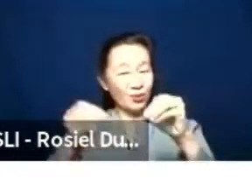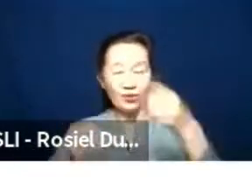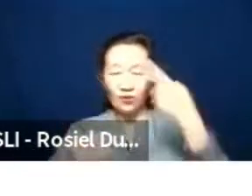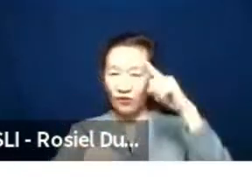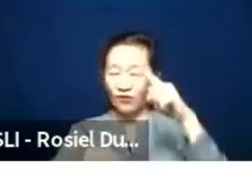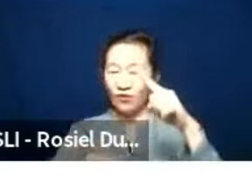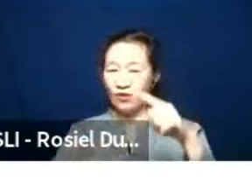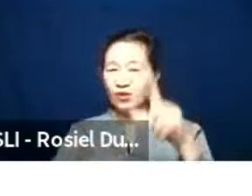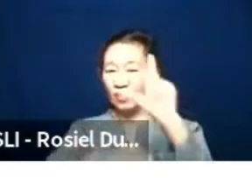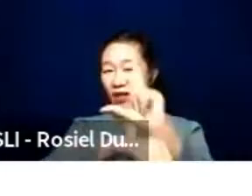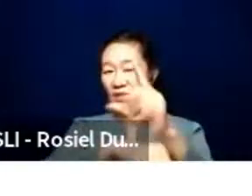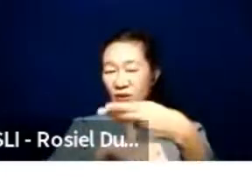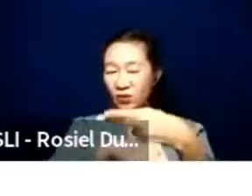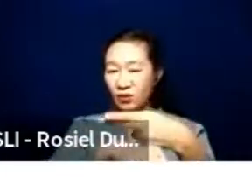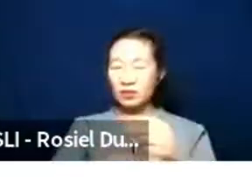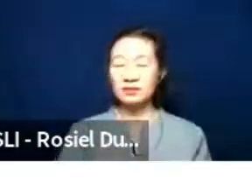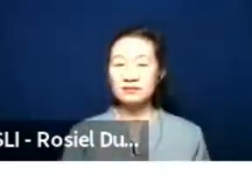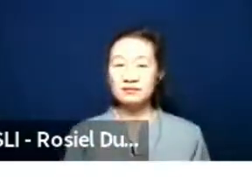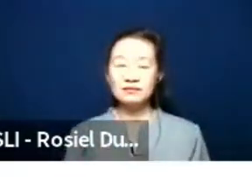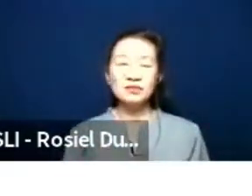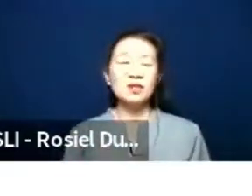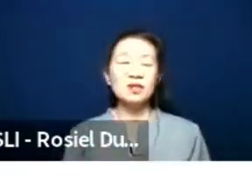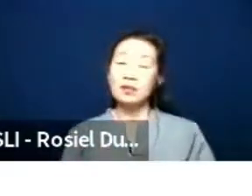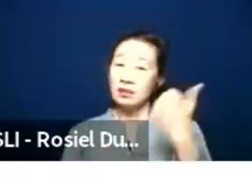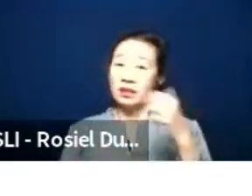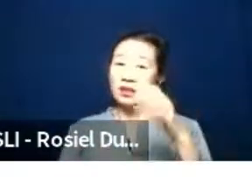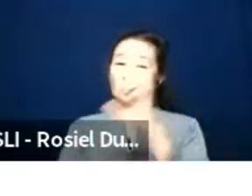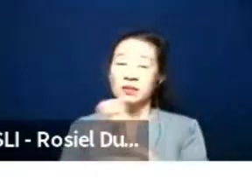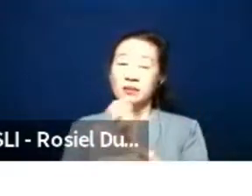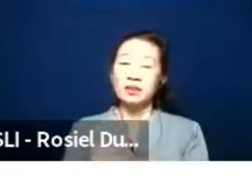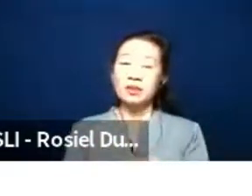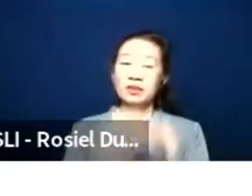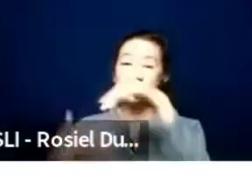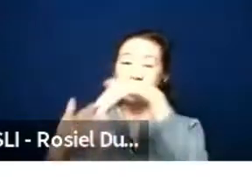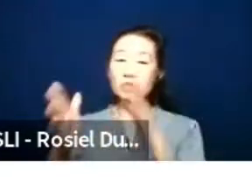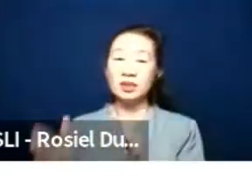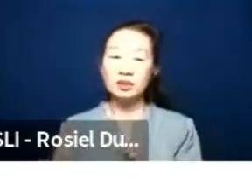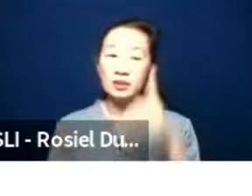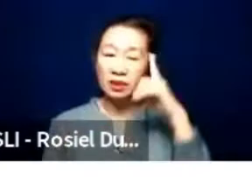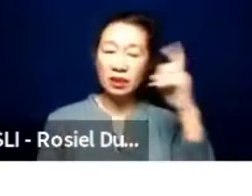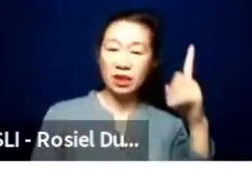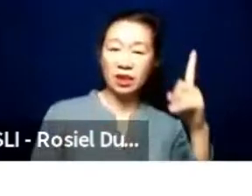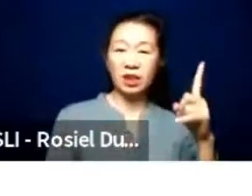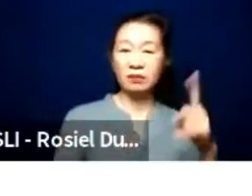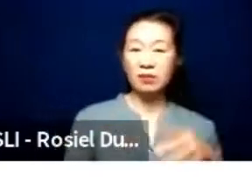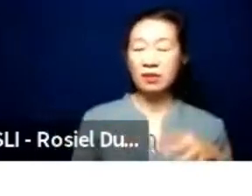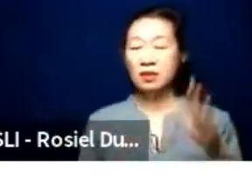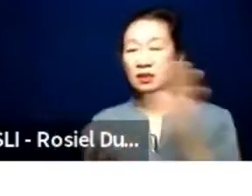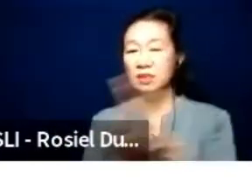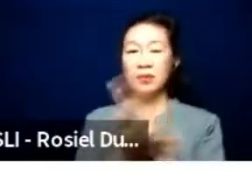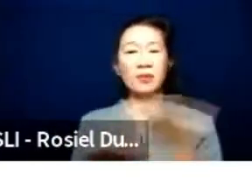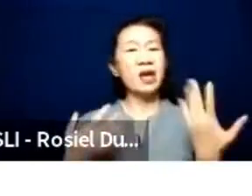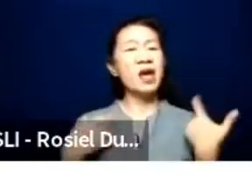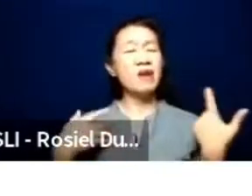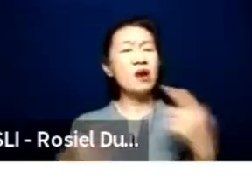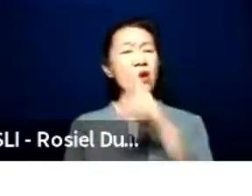for livelihood. Another example is itong student dream sheet. So dito may mga tanong, no? May